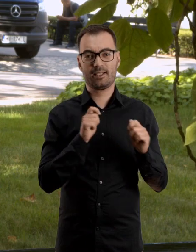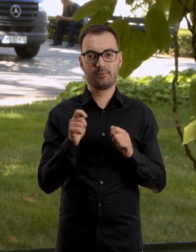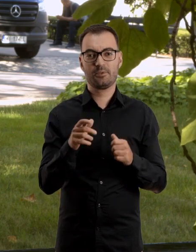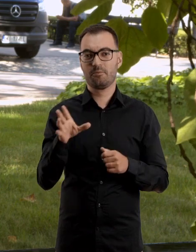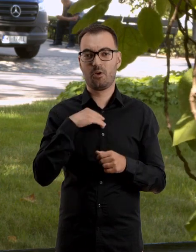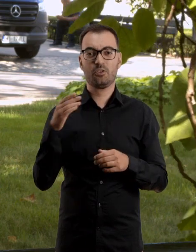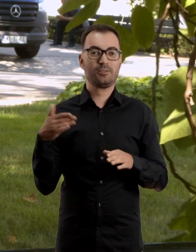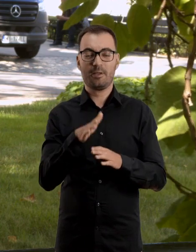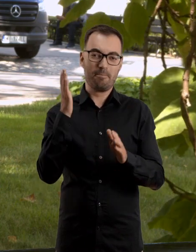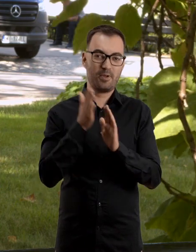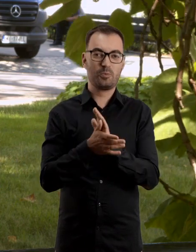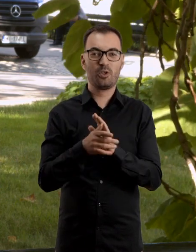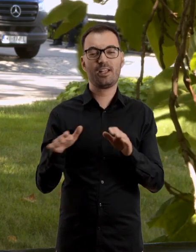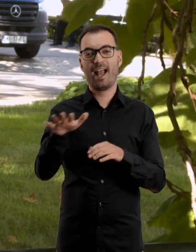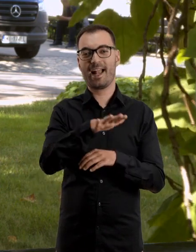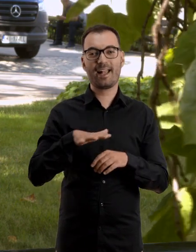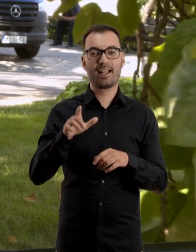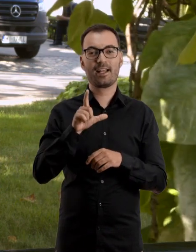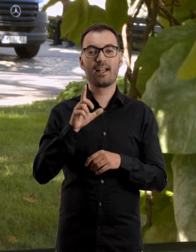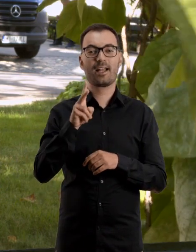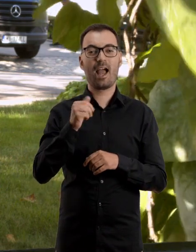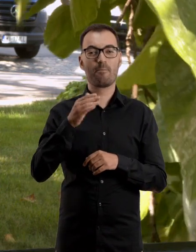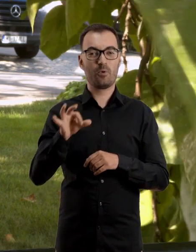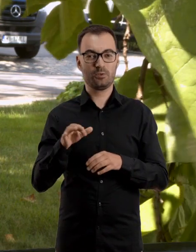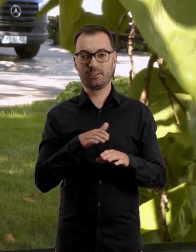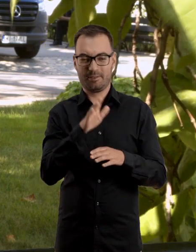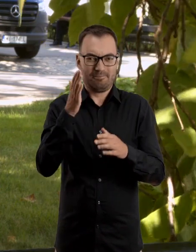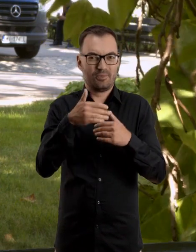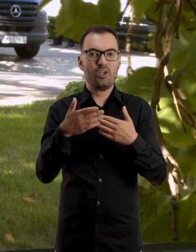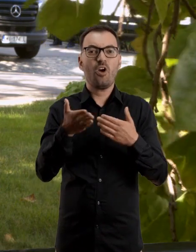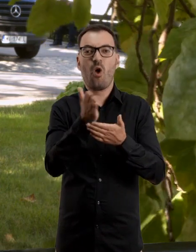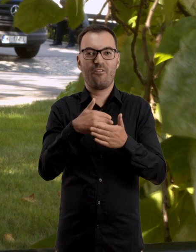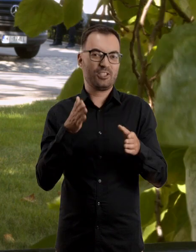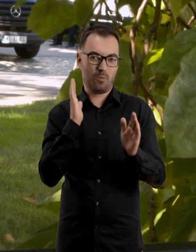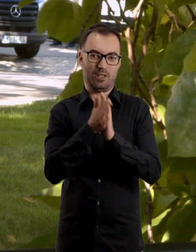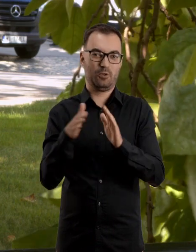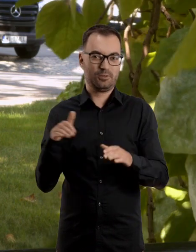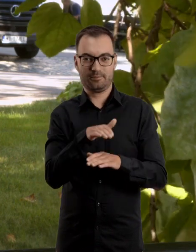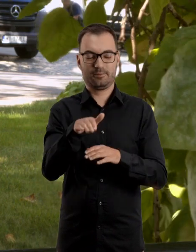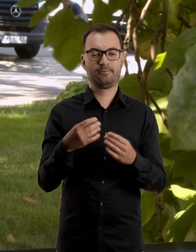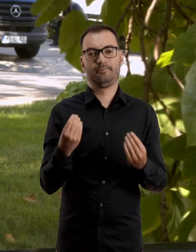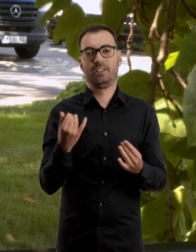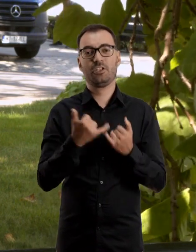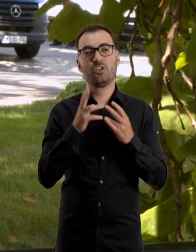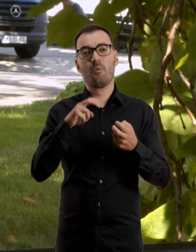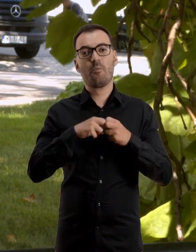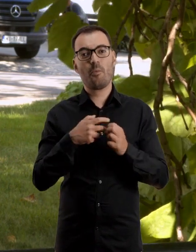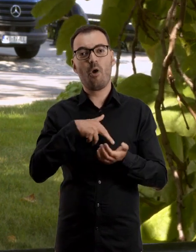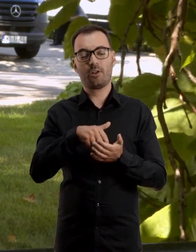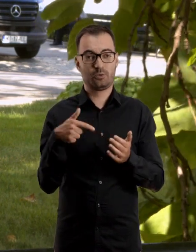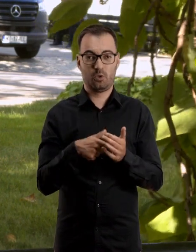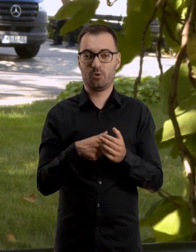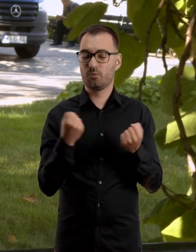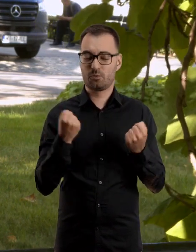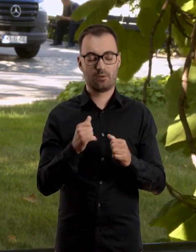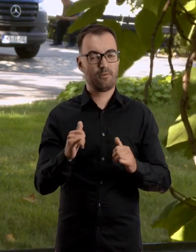transport uniwersytecki może wjechać na sam kampus, podjechać po sam wydział, to jest od drzwi do drzwi. Więc to dla kogoś, kto ma problemy z chodzeniem,